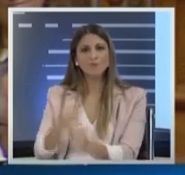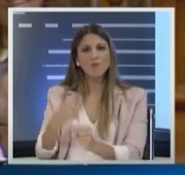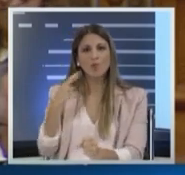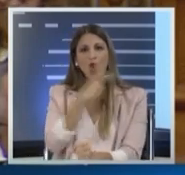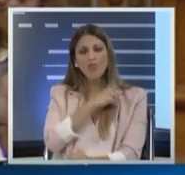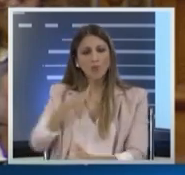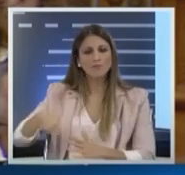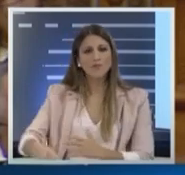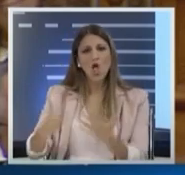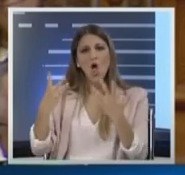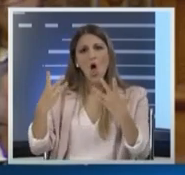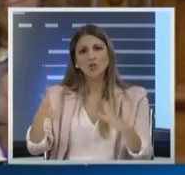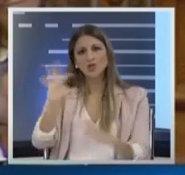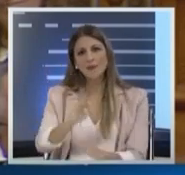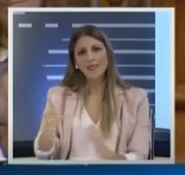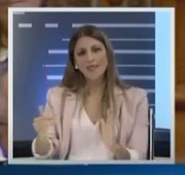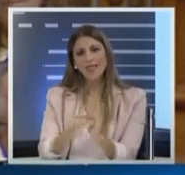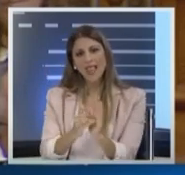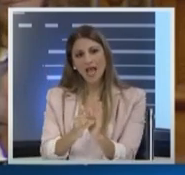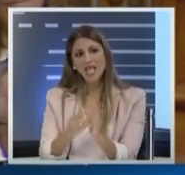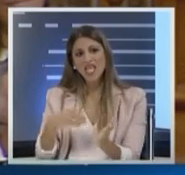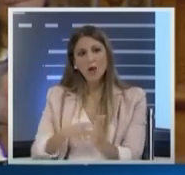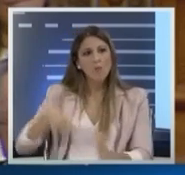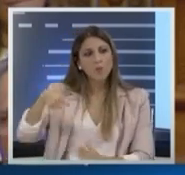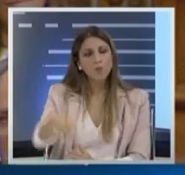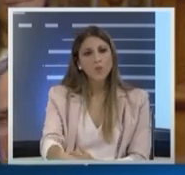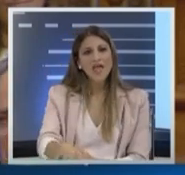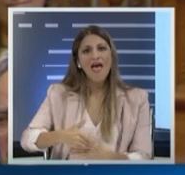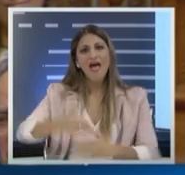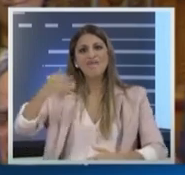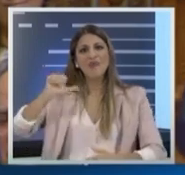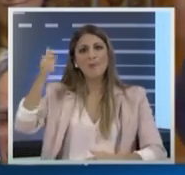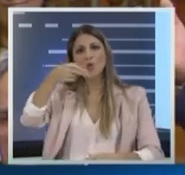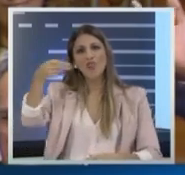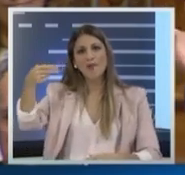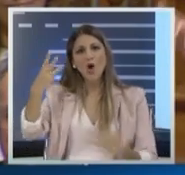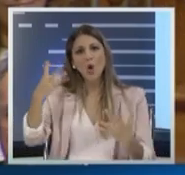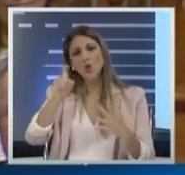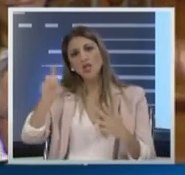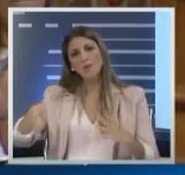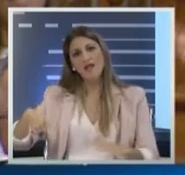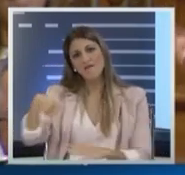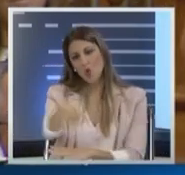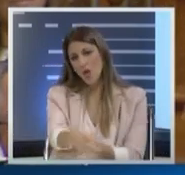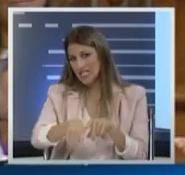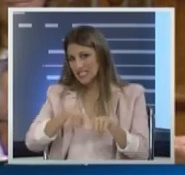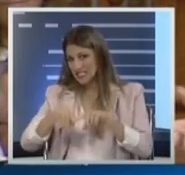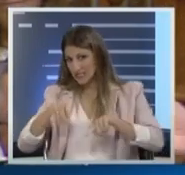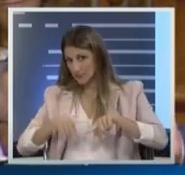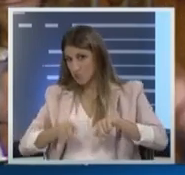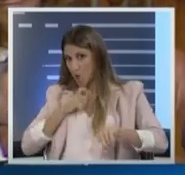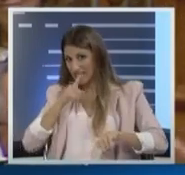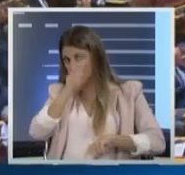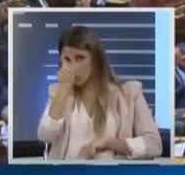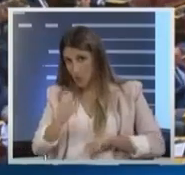850 χιλιάρικα και χρηματοδοτεί και το πρώτο θέμα με 8 εκατομμύρια. Δεν είναι θέμα αυτό που αφορά την πολιτική ζωή του τόπου,